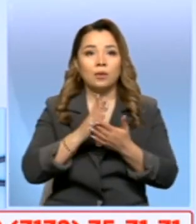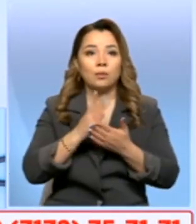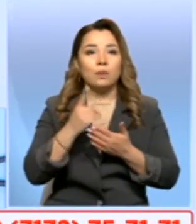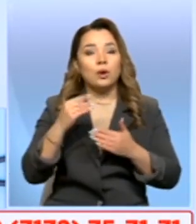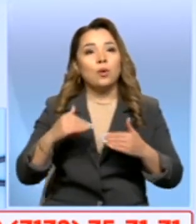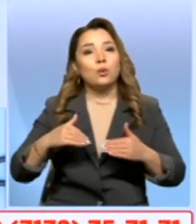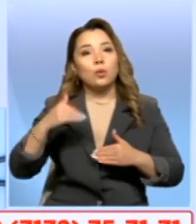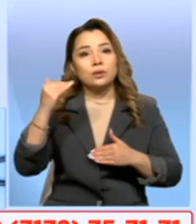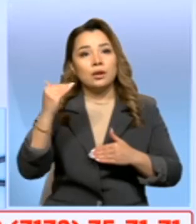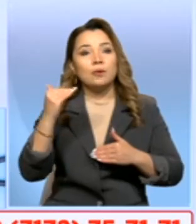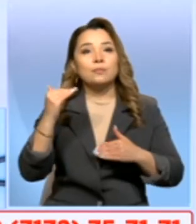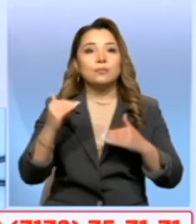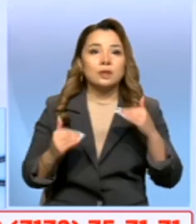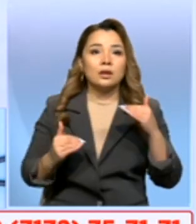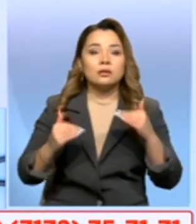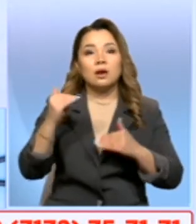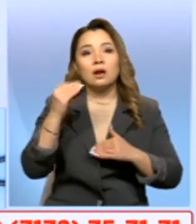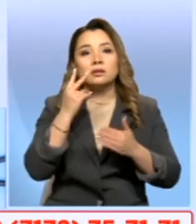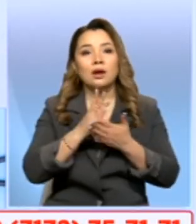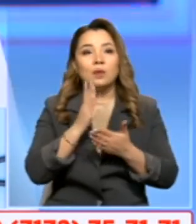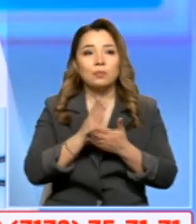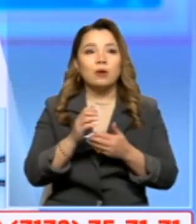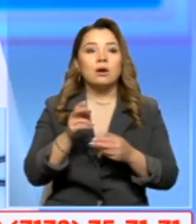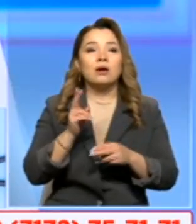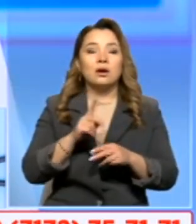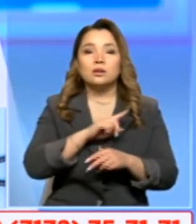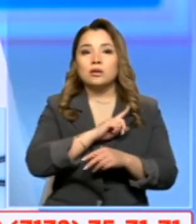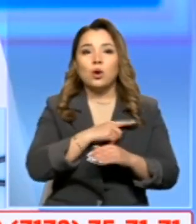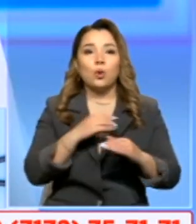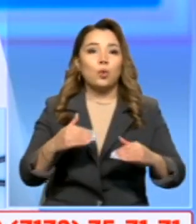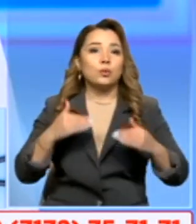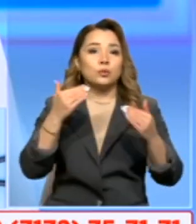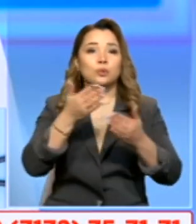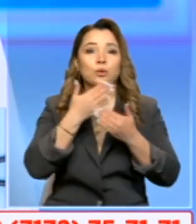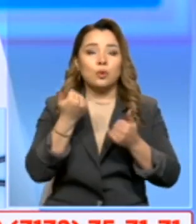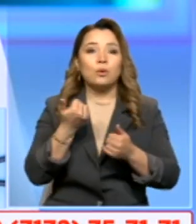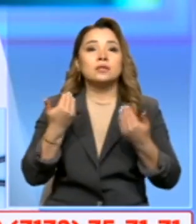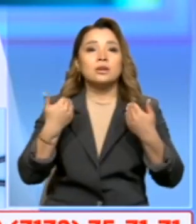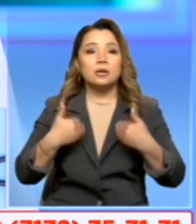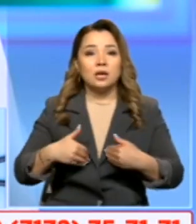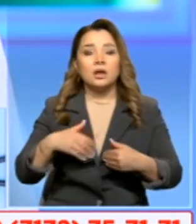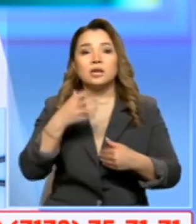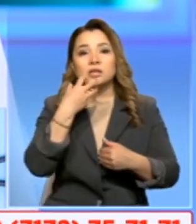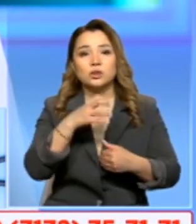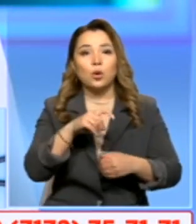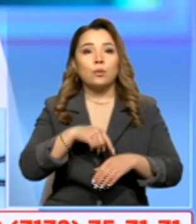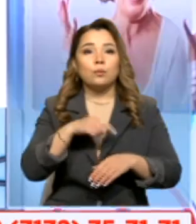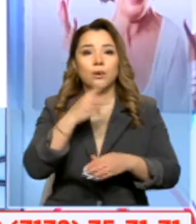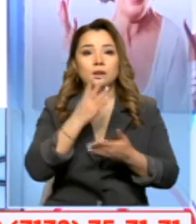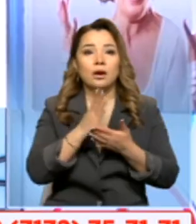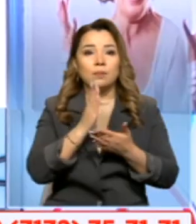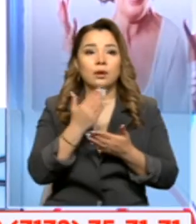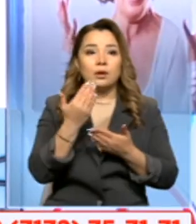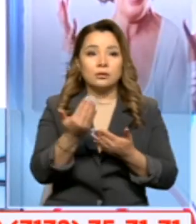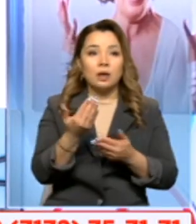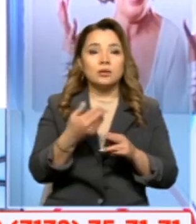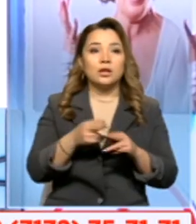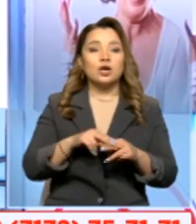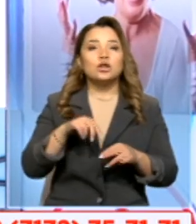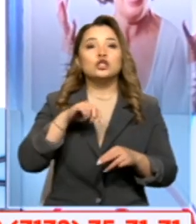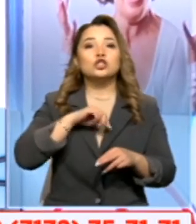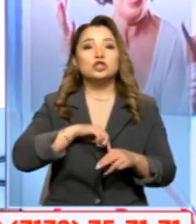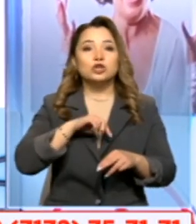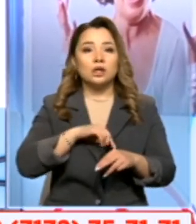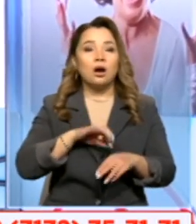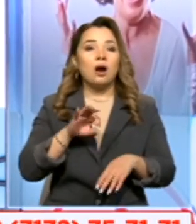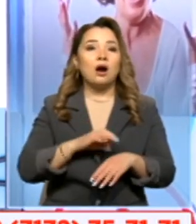көтеріліп, бұл субфибрилді болады. Қатты көтермейді, бірақ кішкене дене қызу байқалады. И және байқасаңыздар,